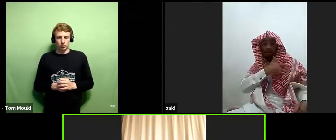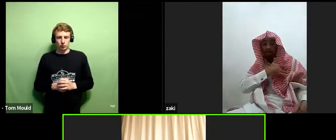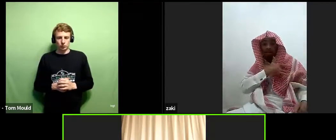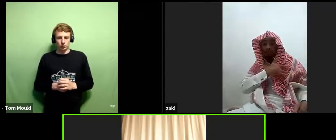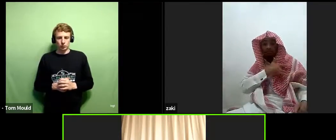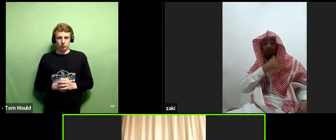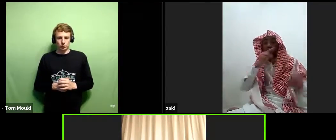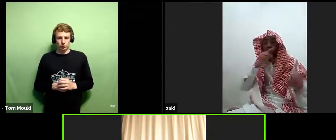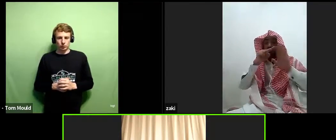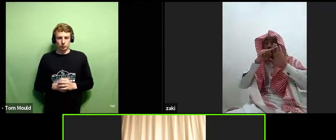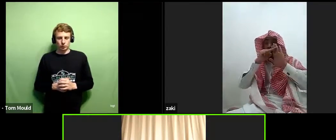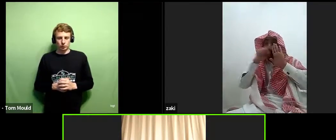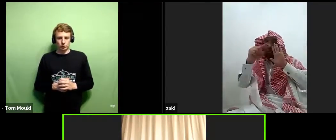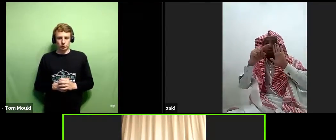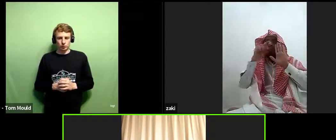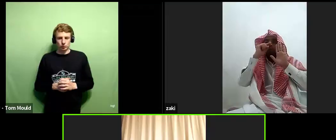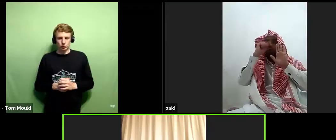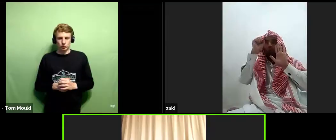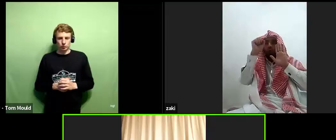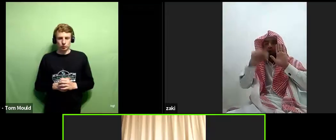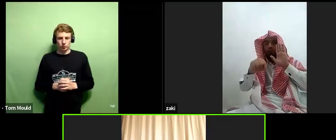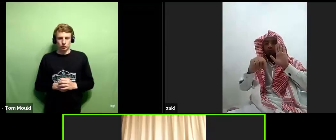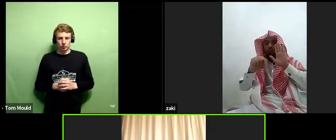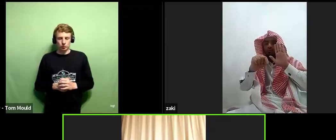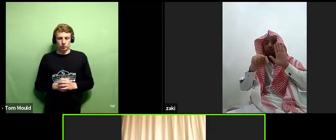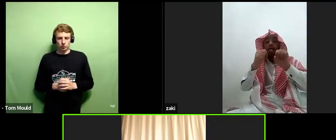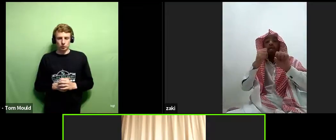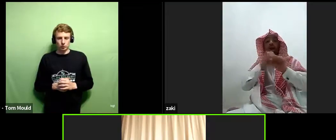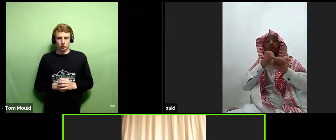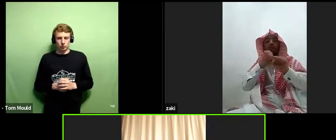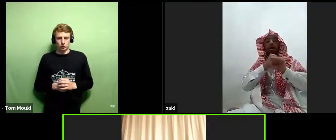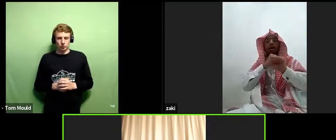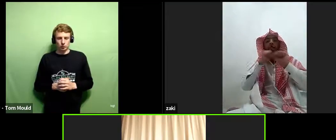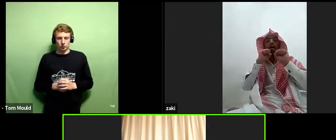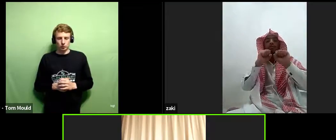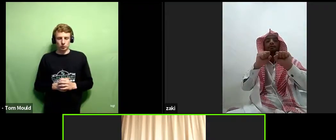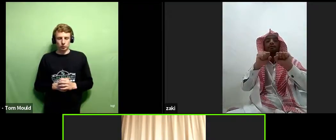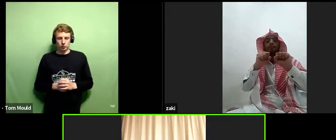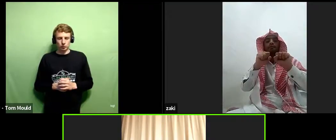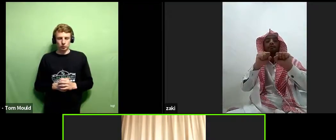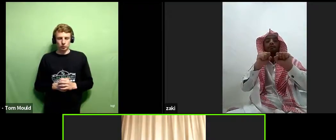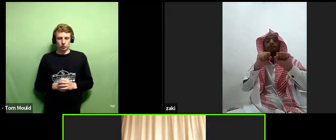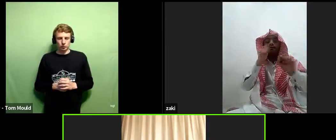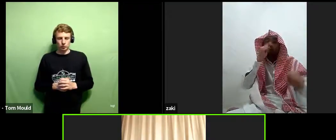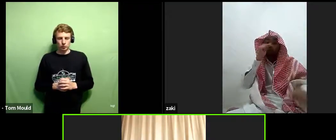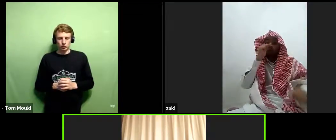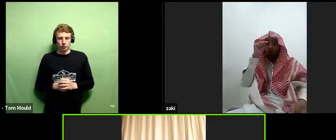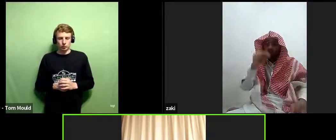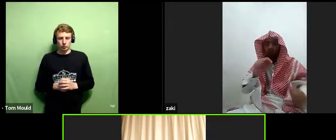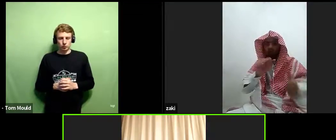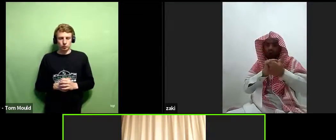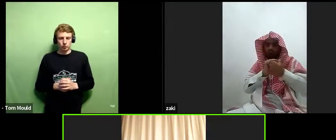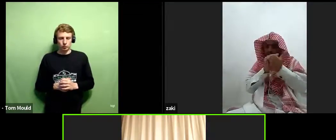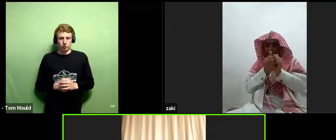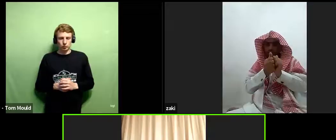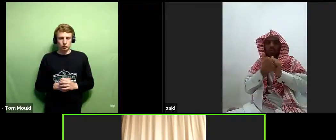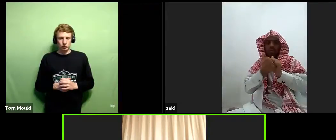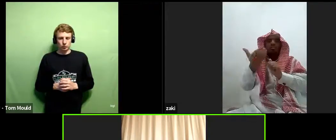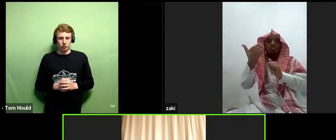شرط في صحة العمل ولازم أن تسبق العمل.